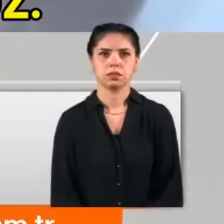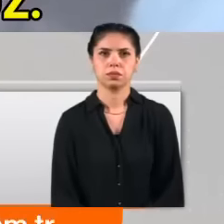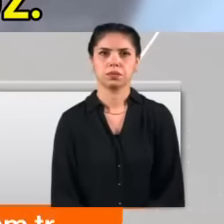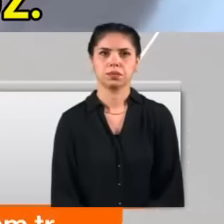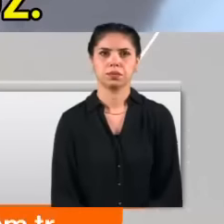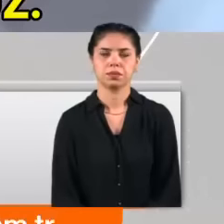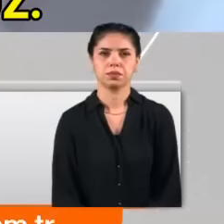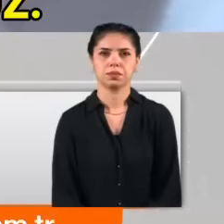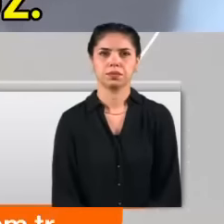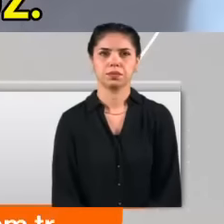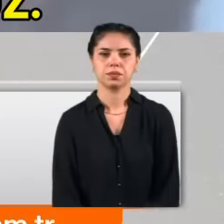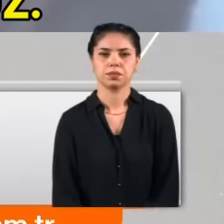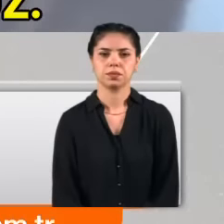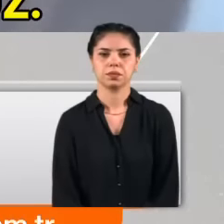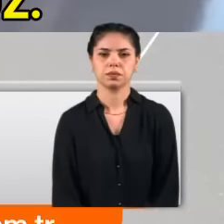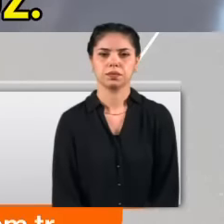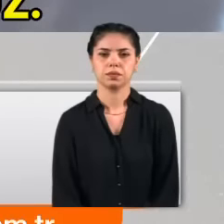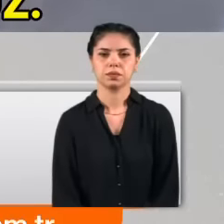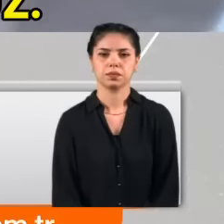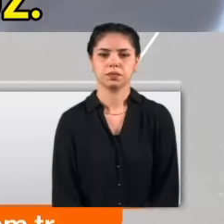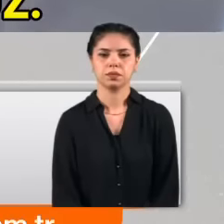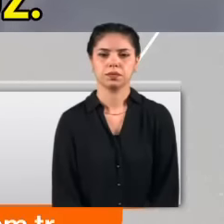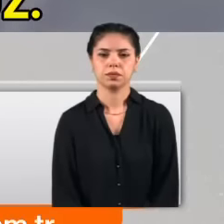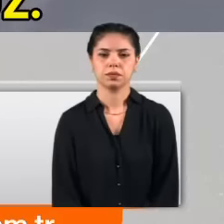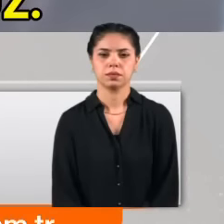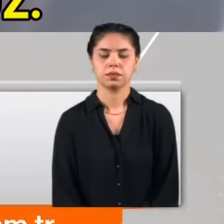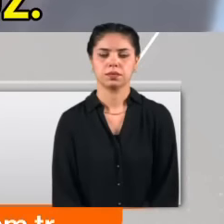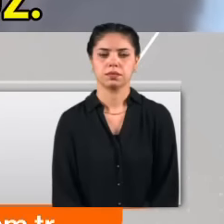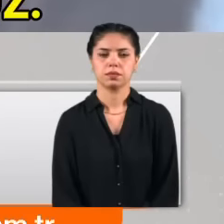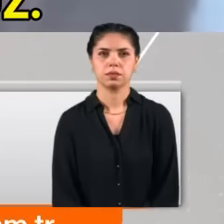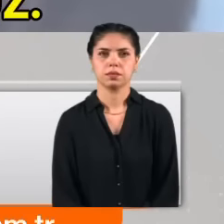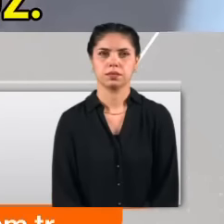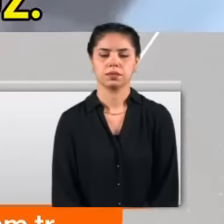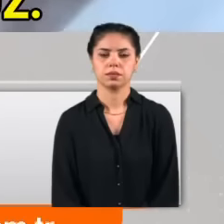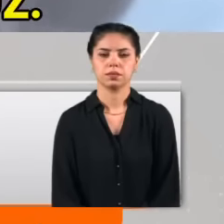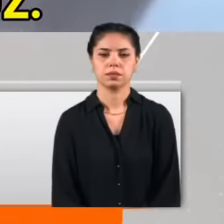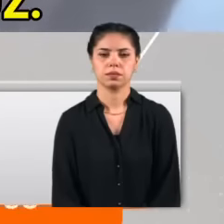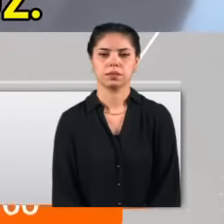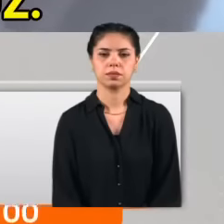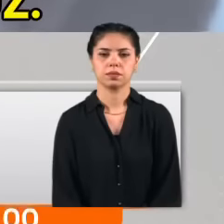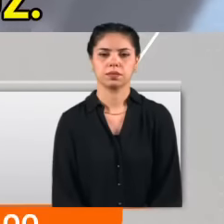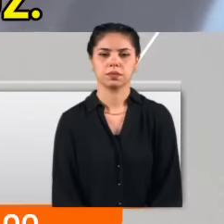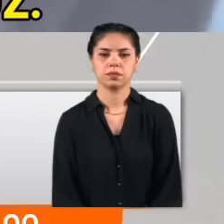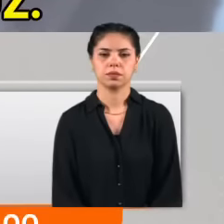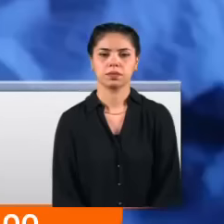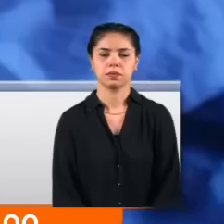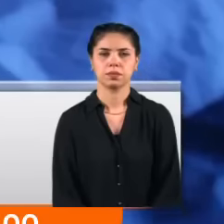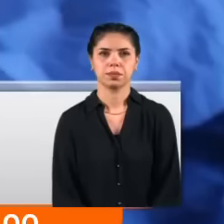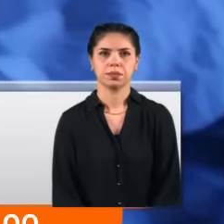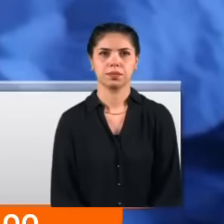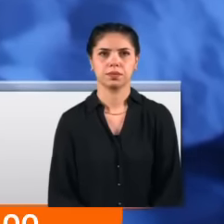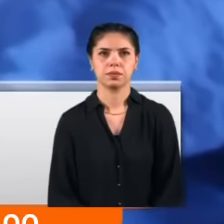duş almak rahatlatıcı olabilir. Çok soğuk, çok sıcak duştan ziyade ılık duşu öneriyoruz.